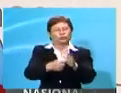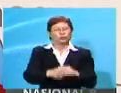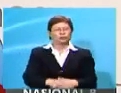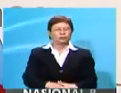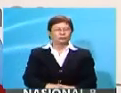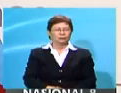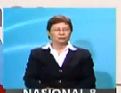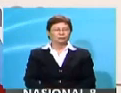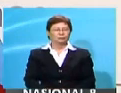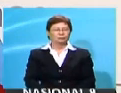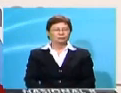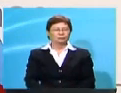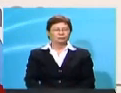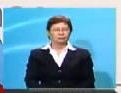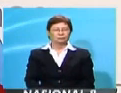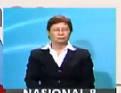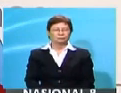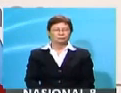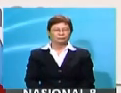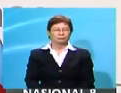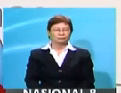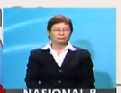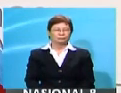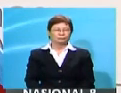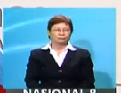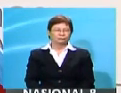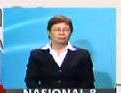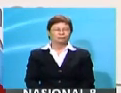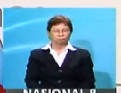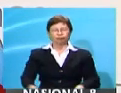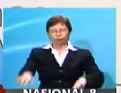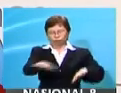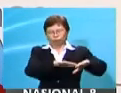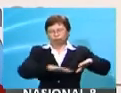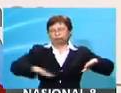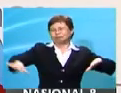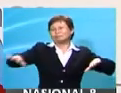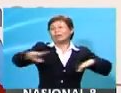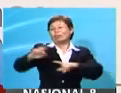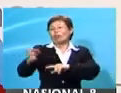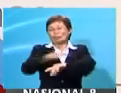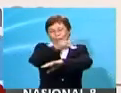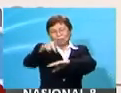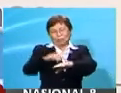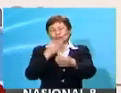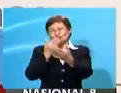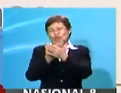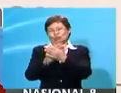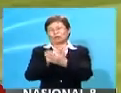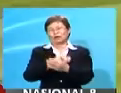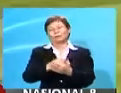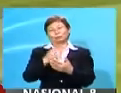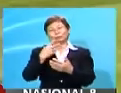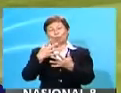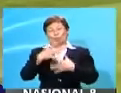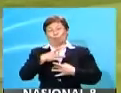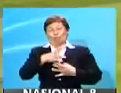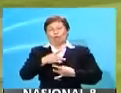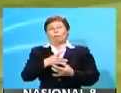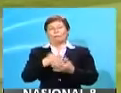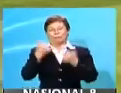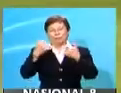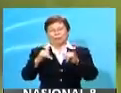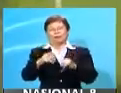know I think the C overall has been very good shape and Yeah I'm looking forward to play it